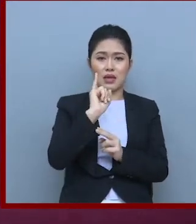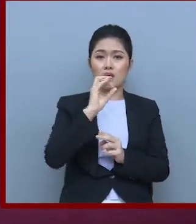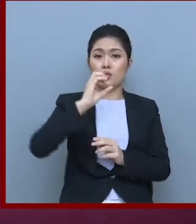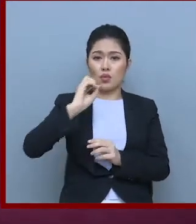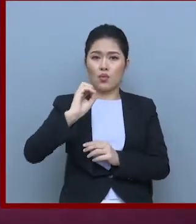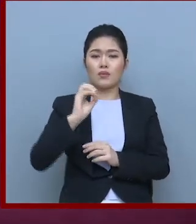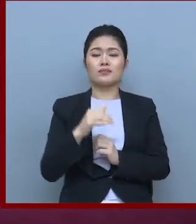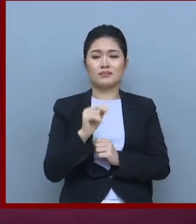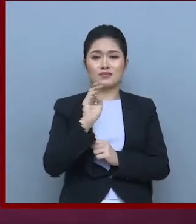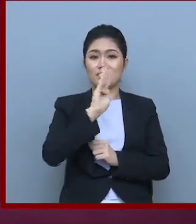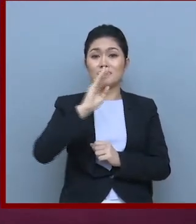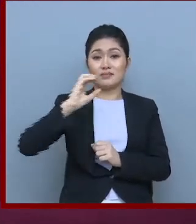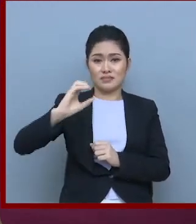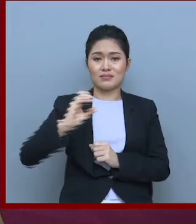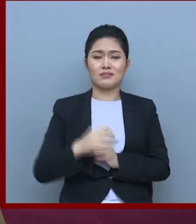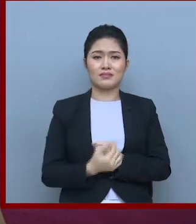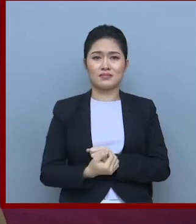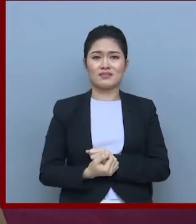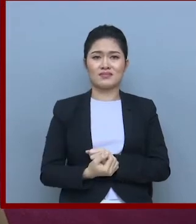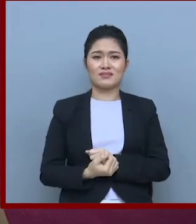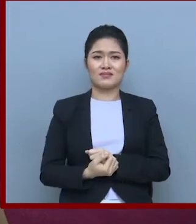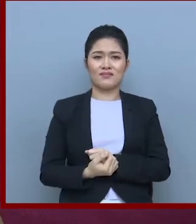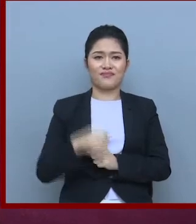ได้แล้วนะครับ